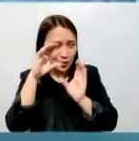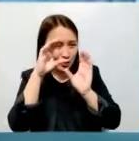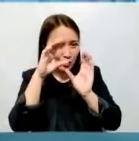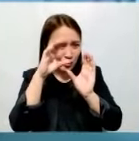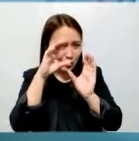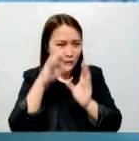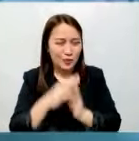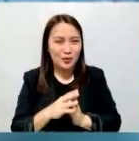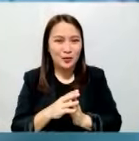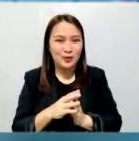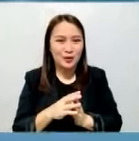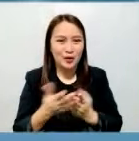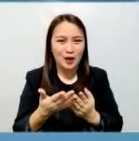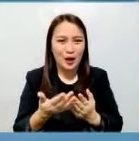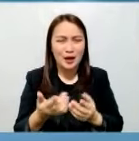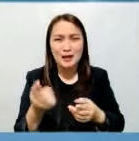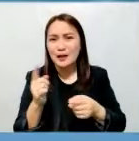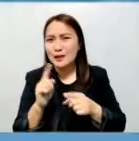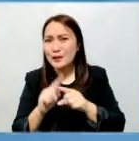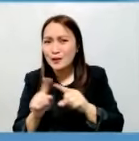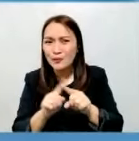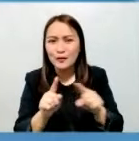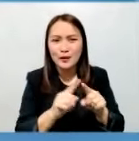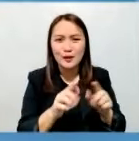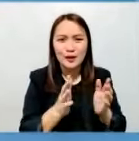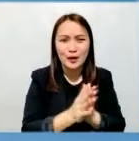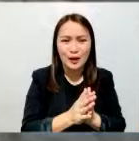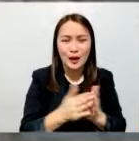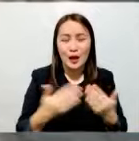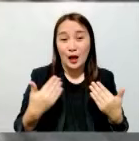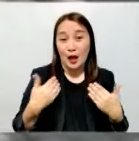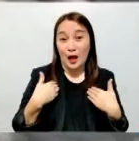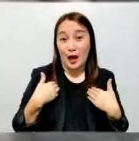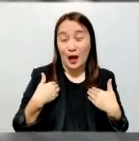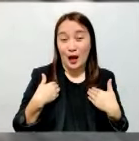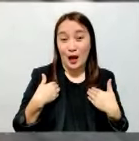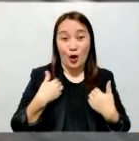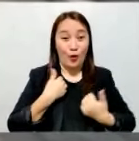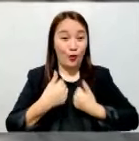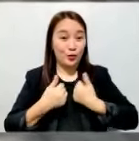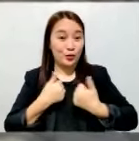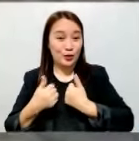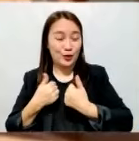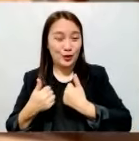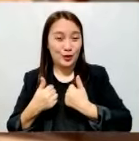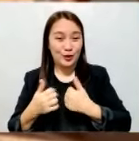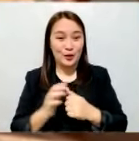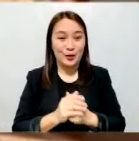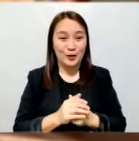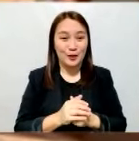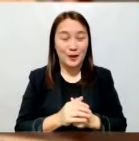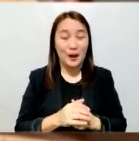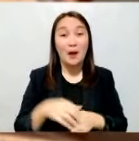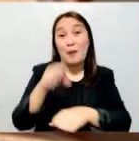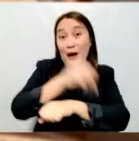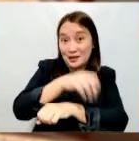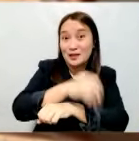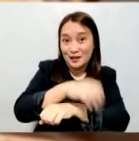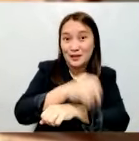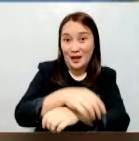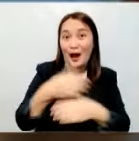saan lupalog ka ba nakakita ng Pakantes exclusively para sa mga Marites? Oh